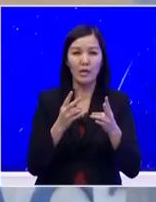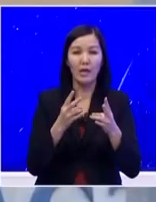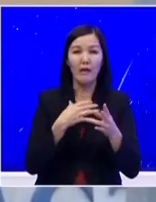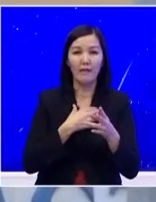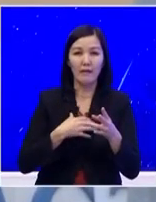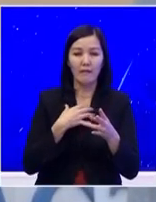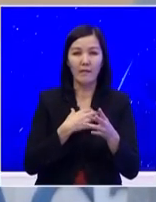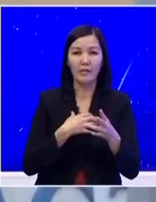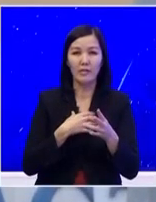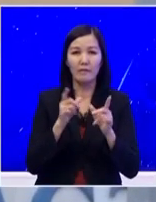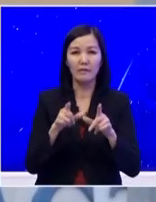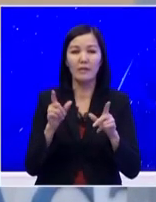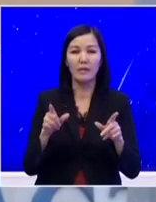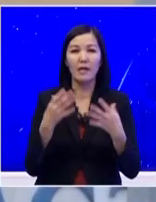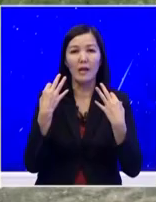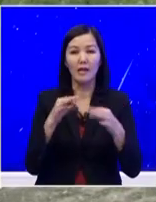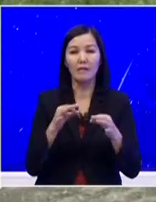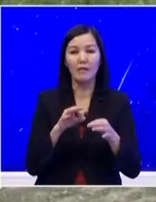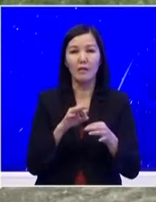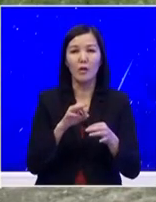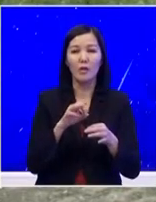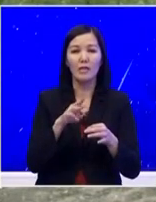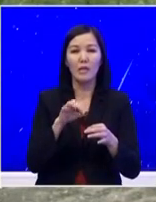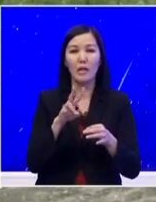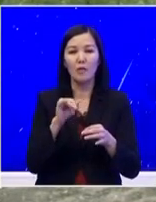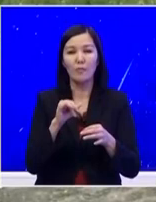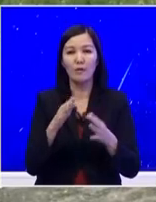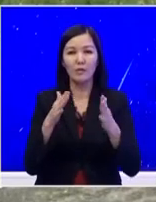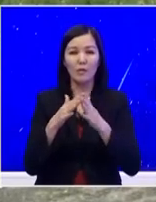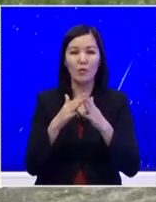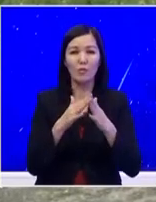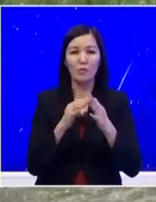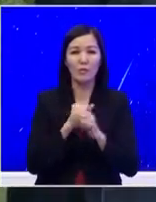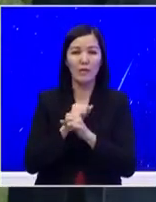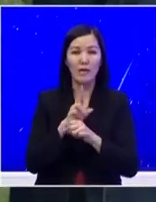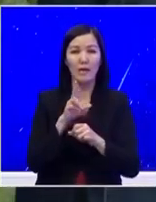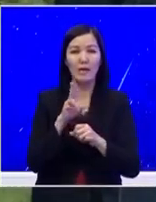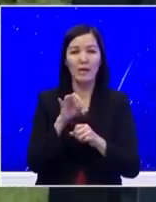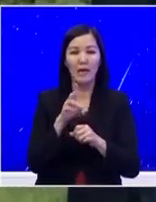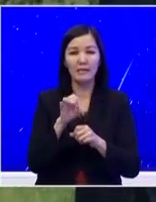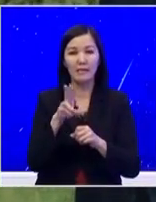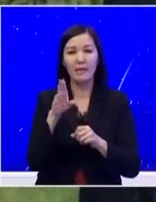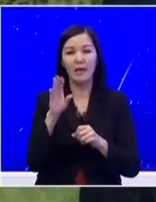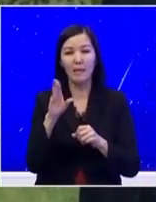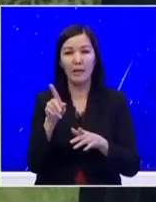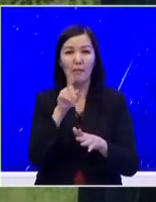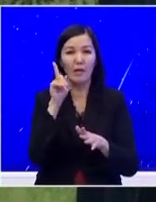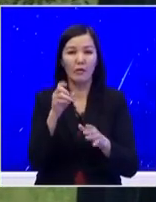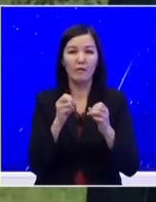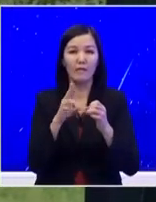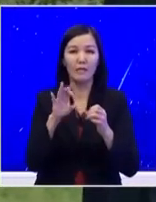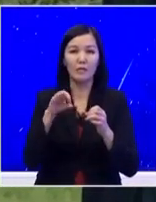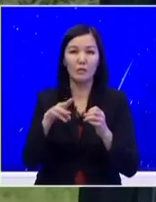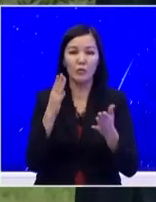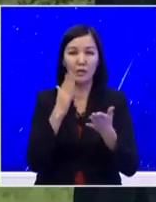государства пошел гражданам навстречу. Куаныш Тлеубергенов имеет домик в дачном сообществе «Красный камень». Молодой человек располагает 12